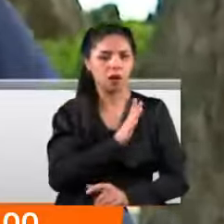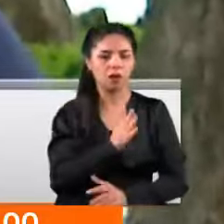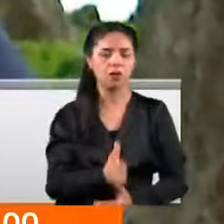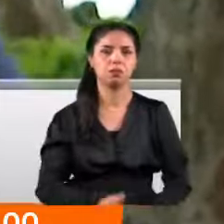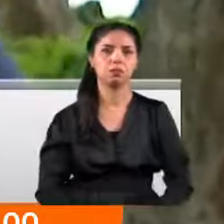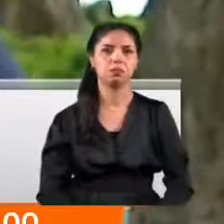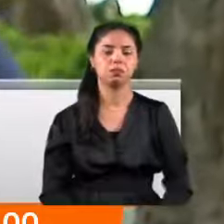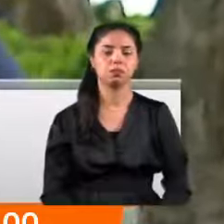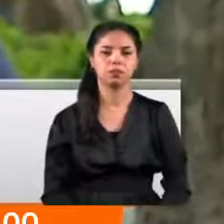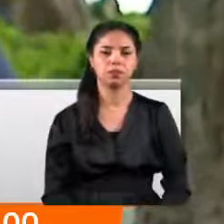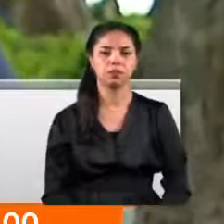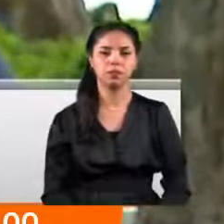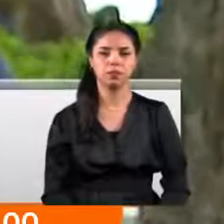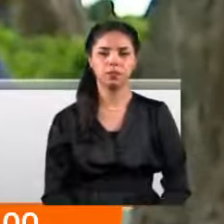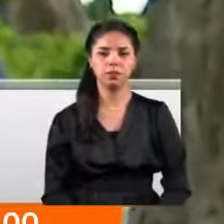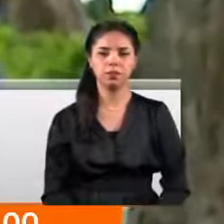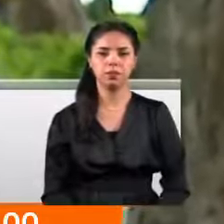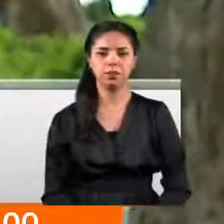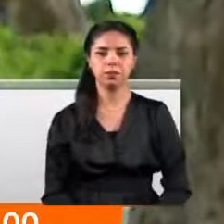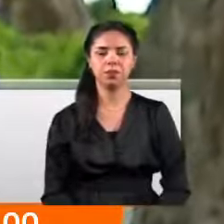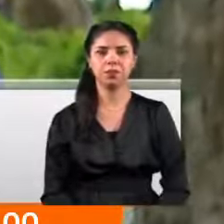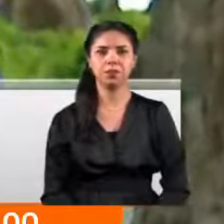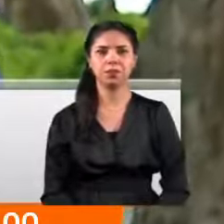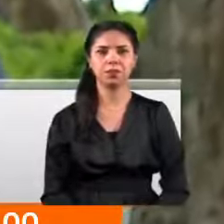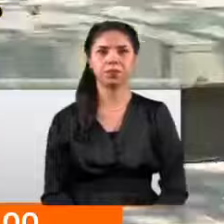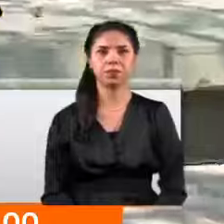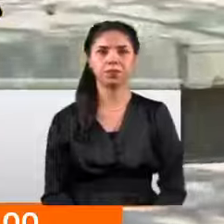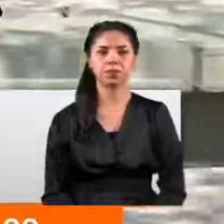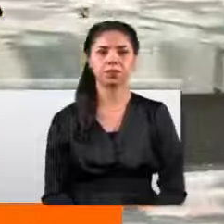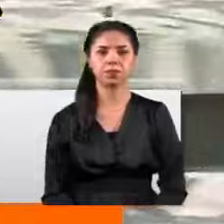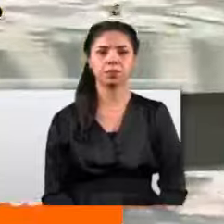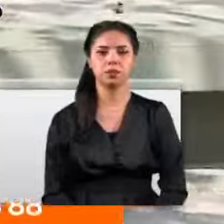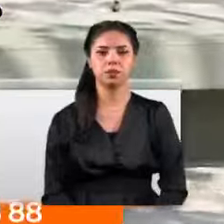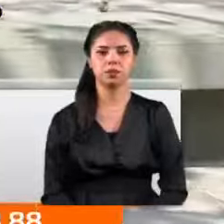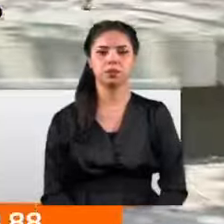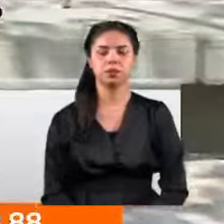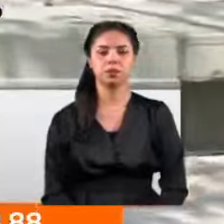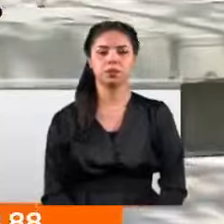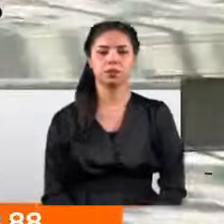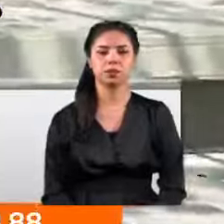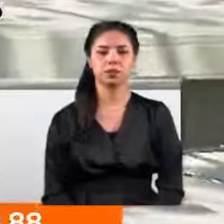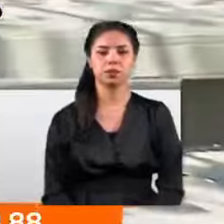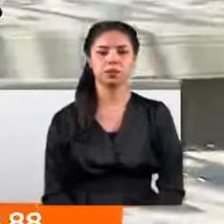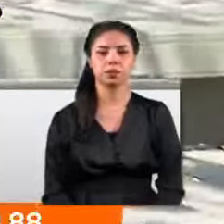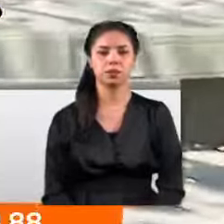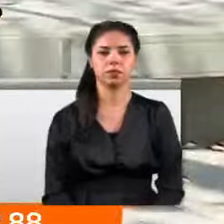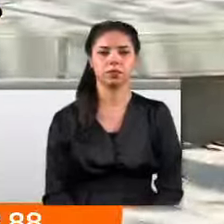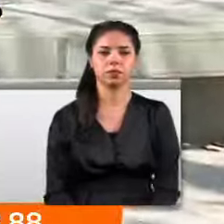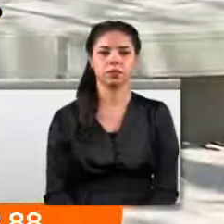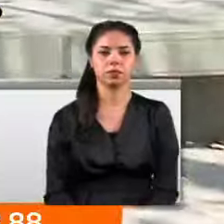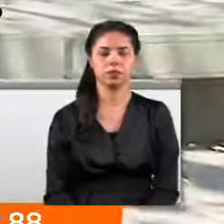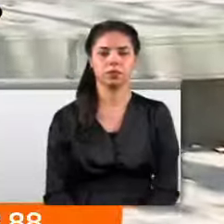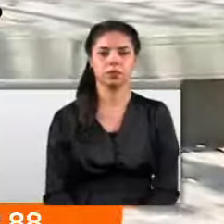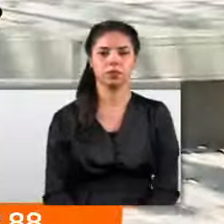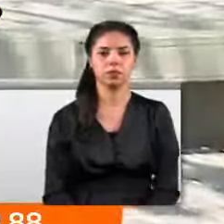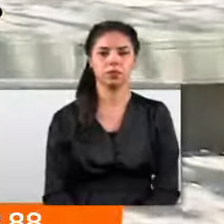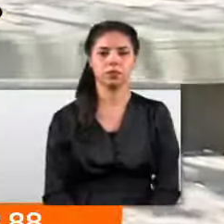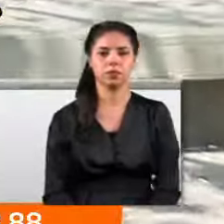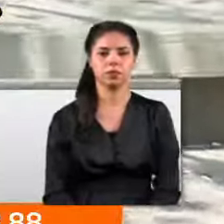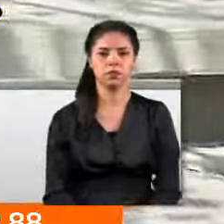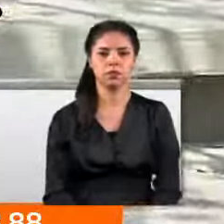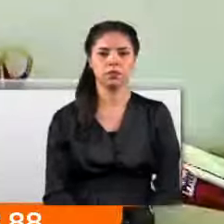bin bandında fiyatlar duyuyorum genelde. Yani kesinlikle normal değil. İki katına çıkmış durumda geçen seneye göre. Tabii ailemiz de bu ücretleri